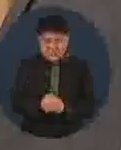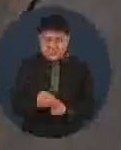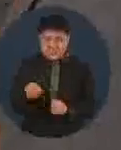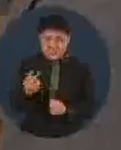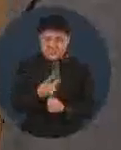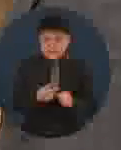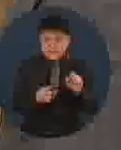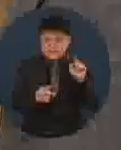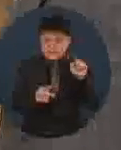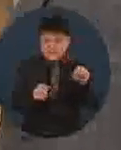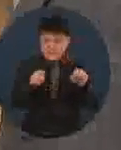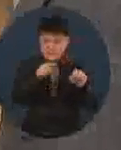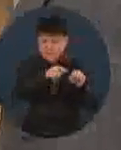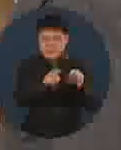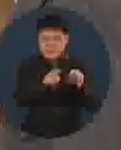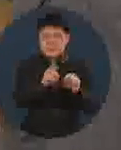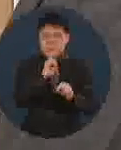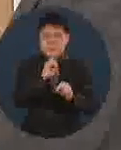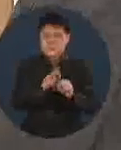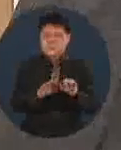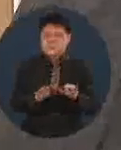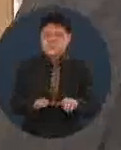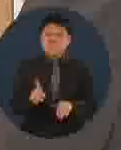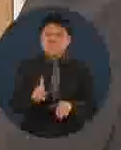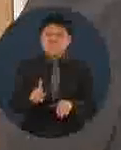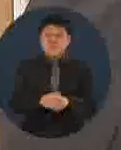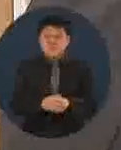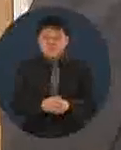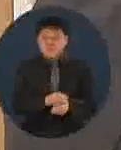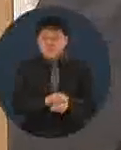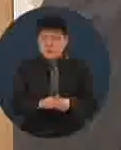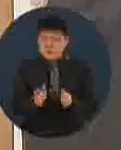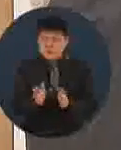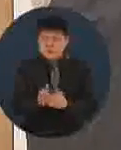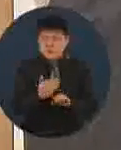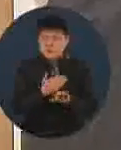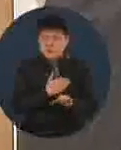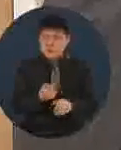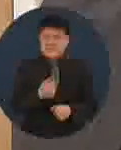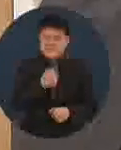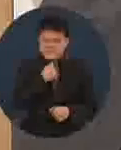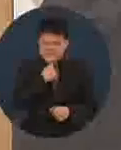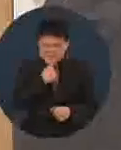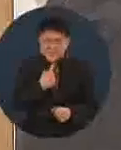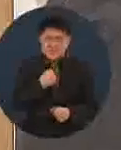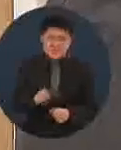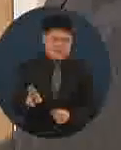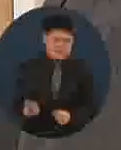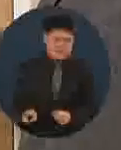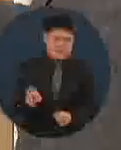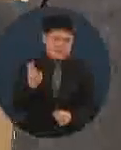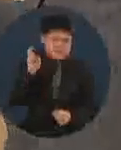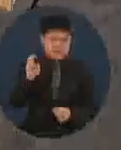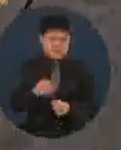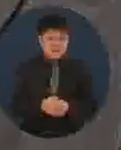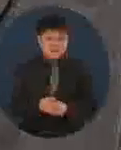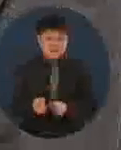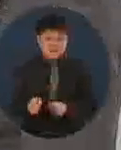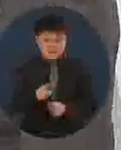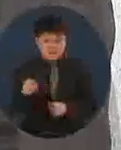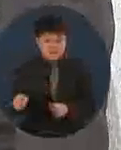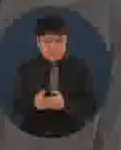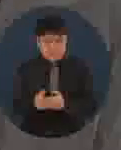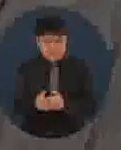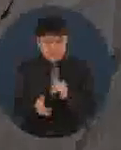해야 되겠죠. 늘어서. 자, 여기서 이제 선수로 처리하고 나서는요, 네. 드디어 두고 싶었던 자리가 이곳이었나 네. 봅니다. 이거 하나